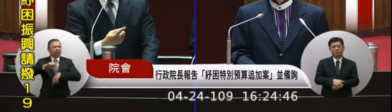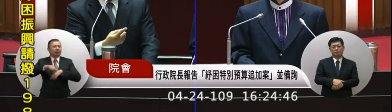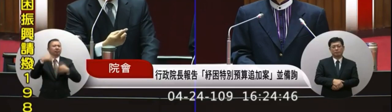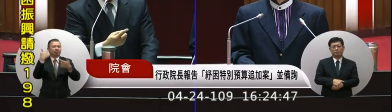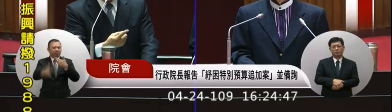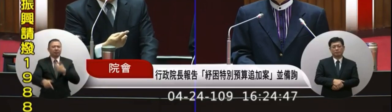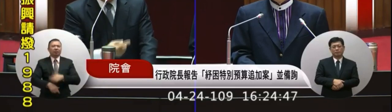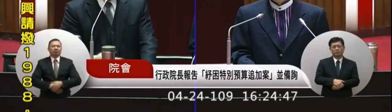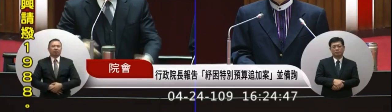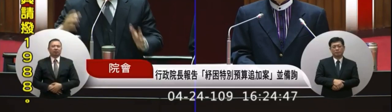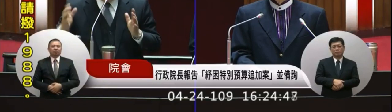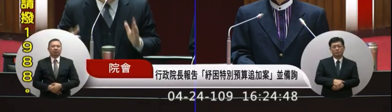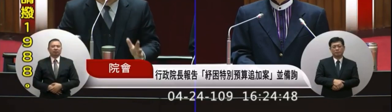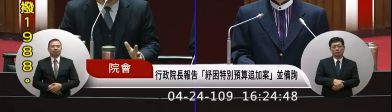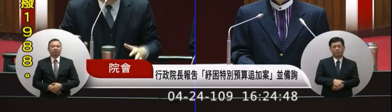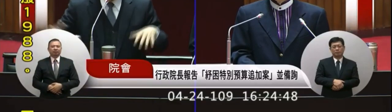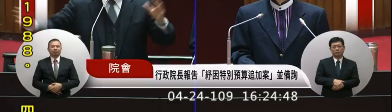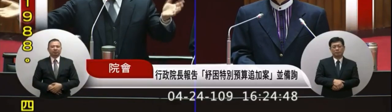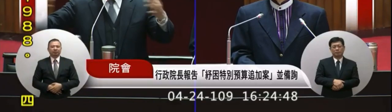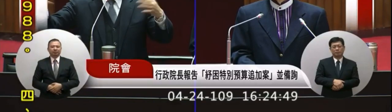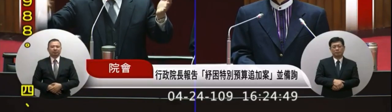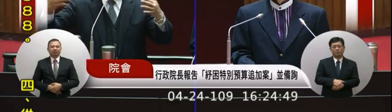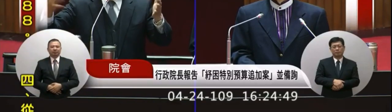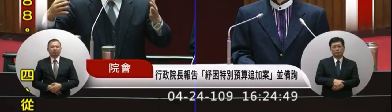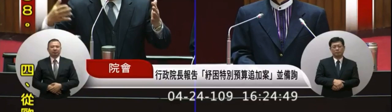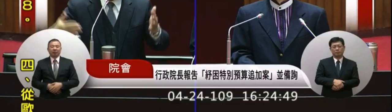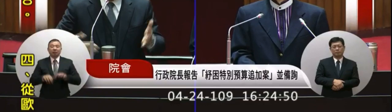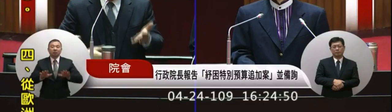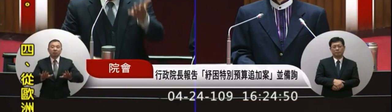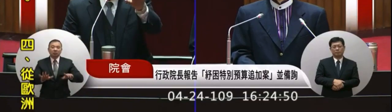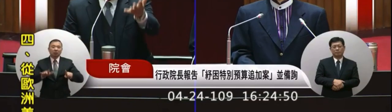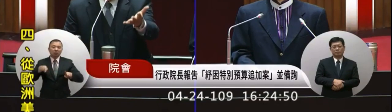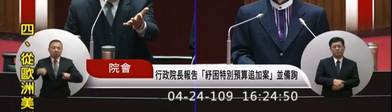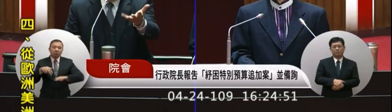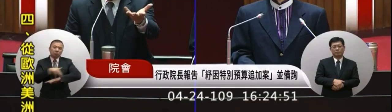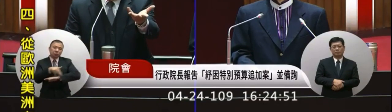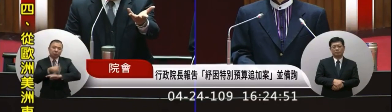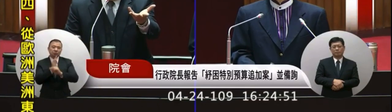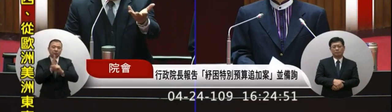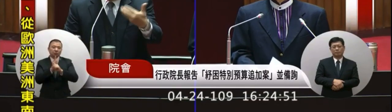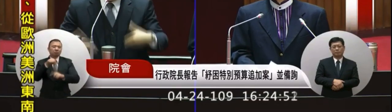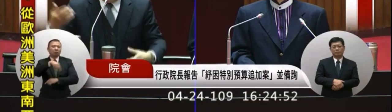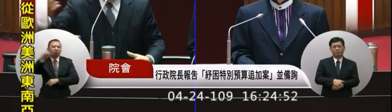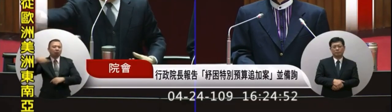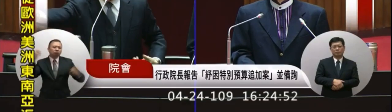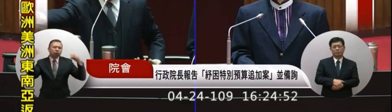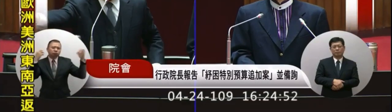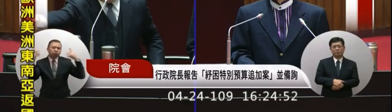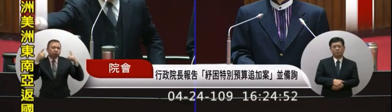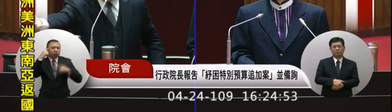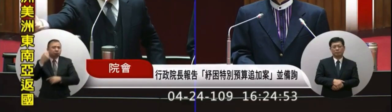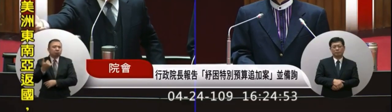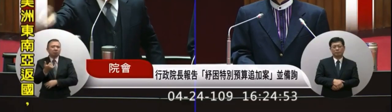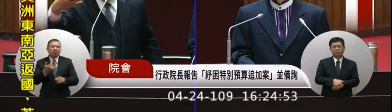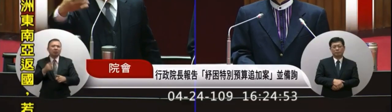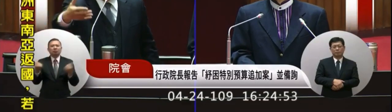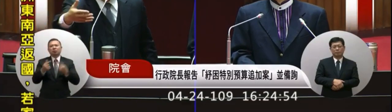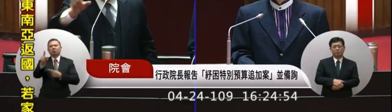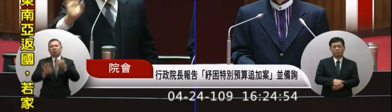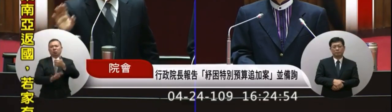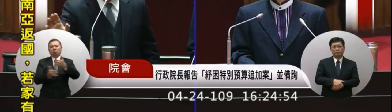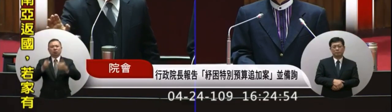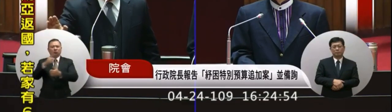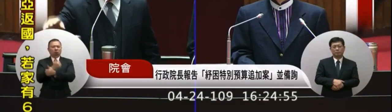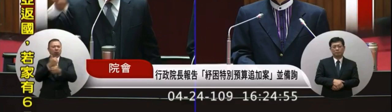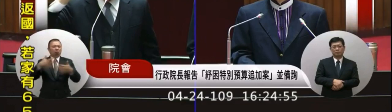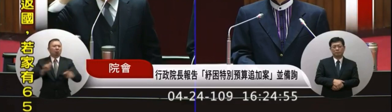出来消费的时阵啦。啊，即阵加听各方面指教。就委员你做内行的，啊你啊做主持的，你